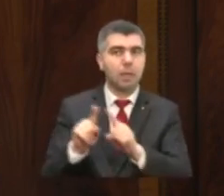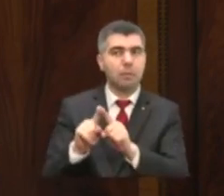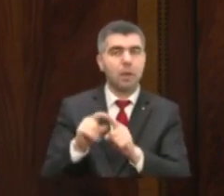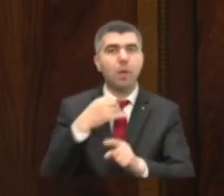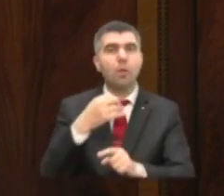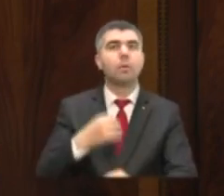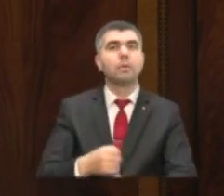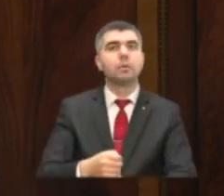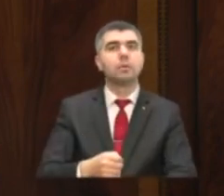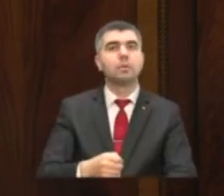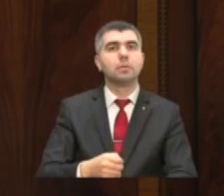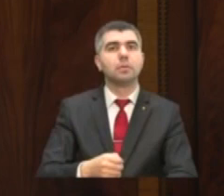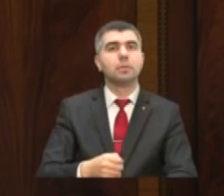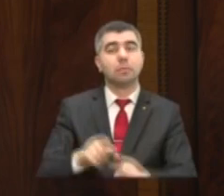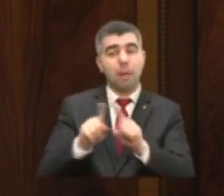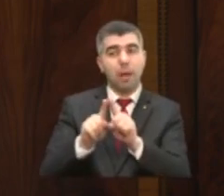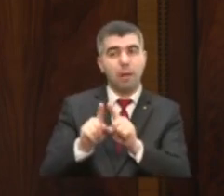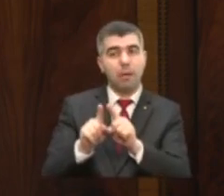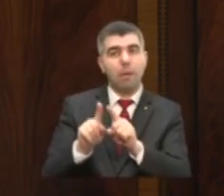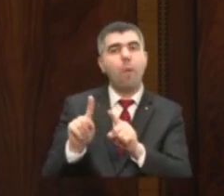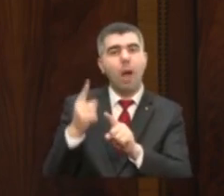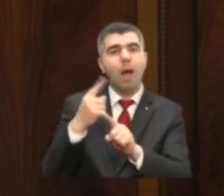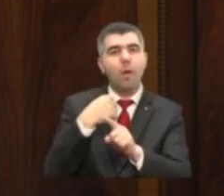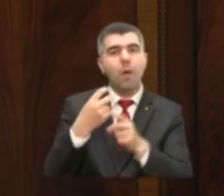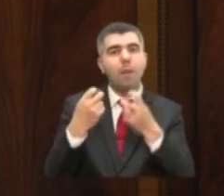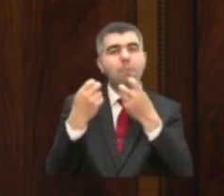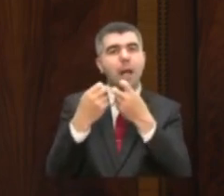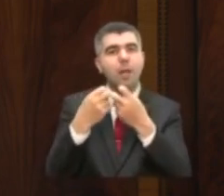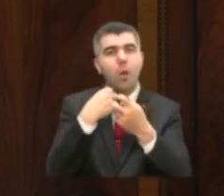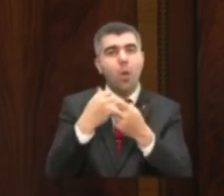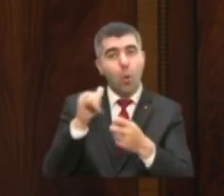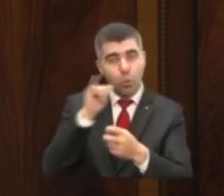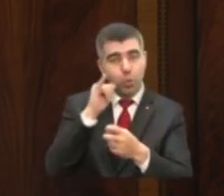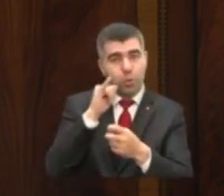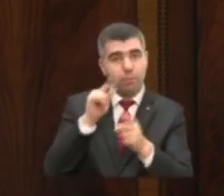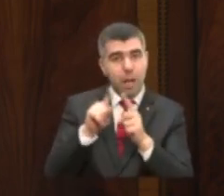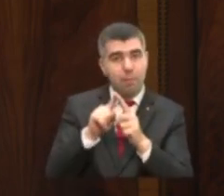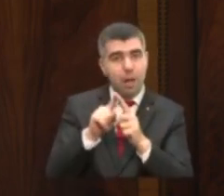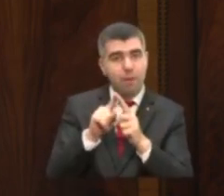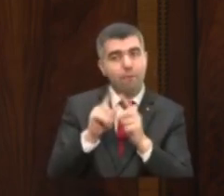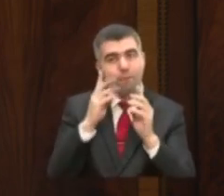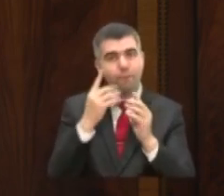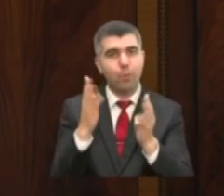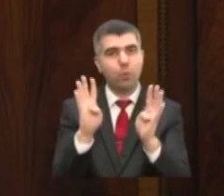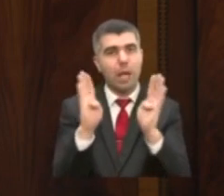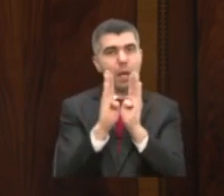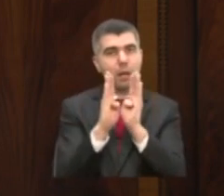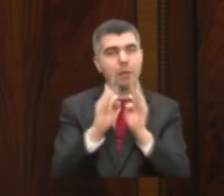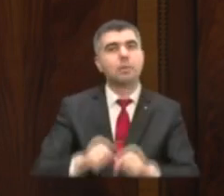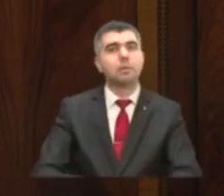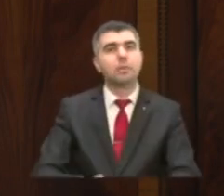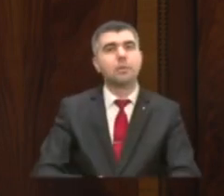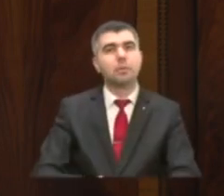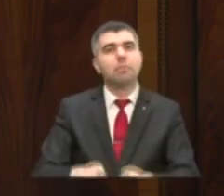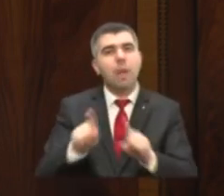لك إلا بغيتي تكذب عندك جوج ديال لي ميطود، أما تكذب مباشرة أو لا تبقى